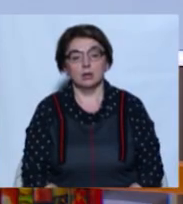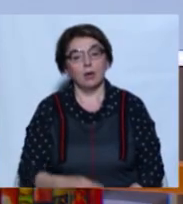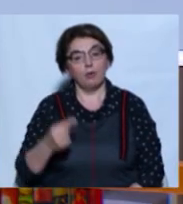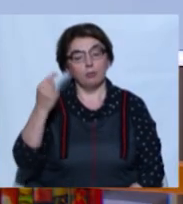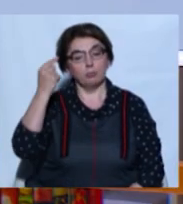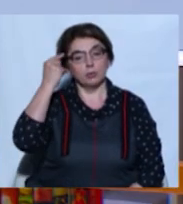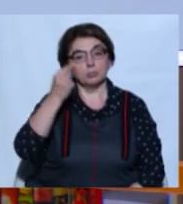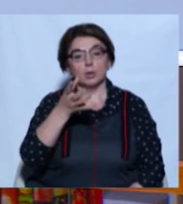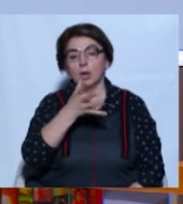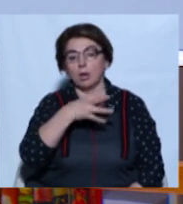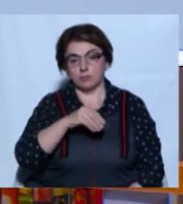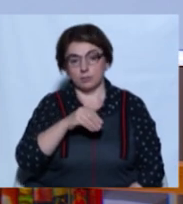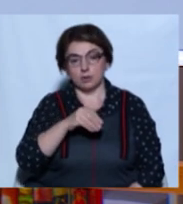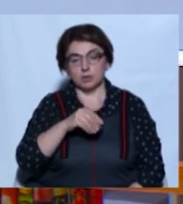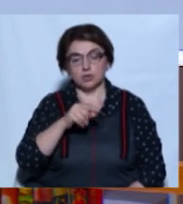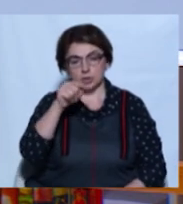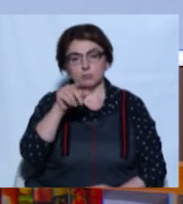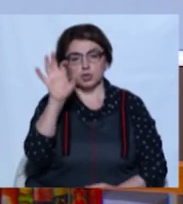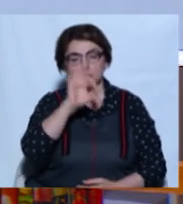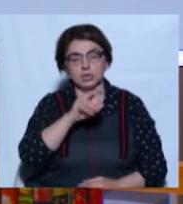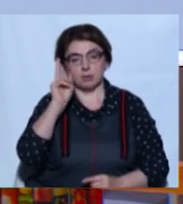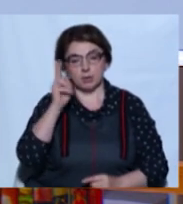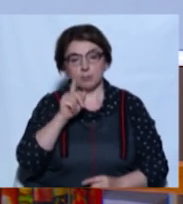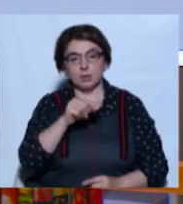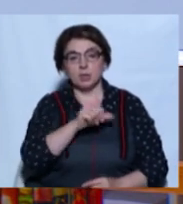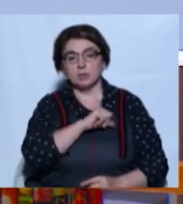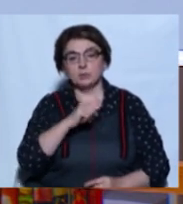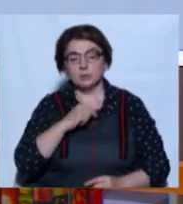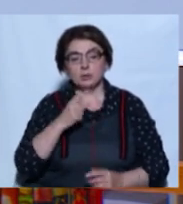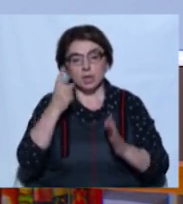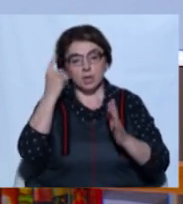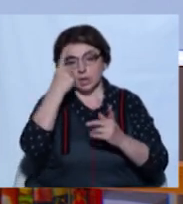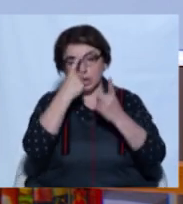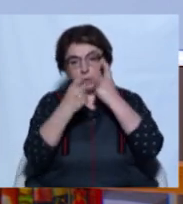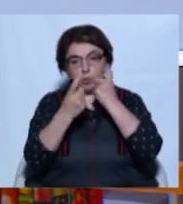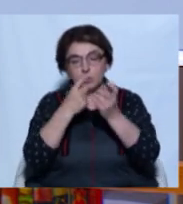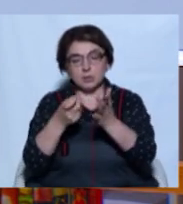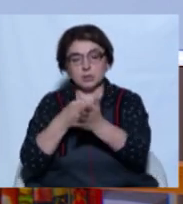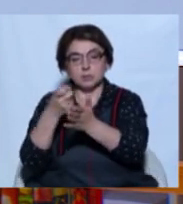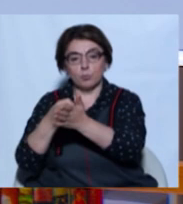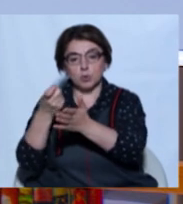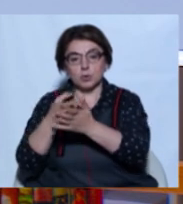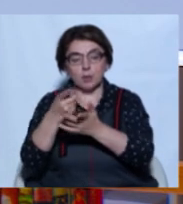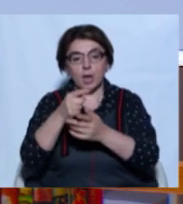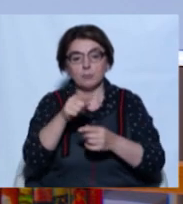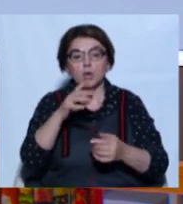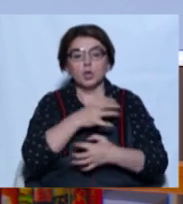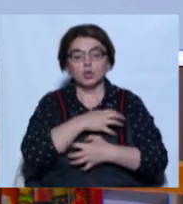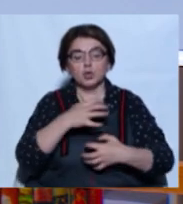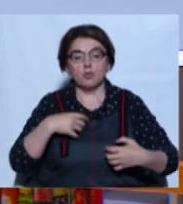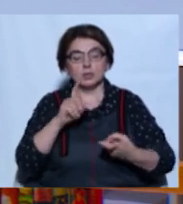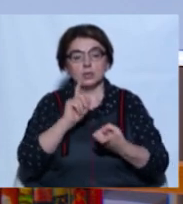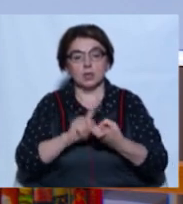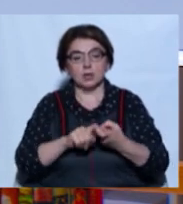Ვფიქრობ, რომ ყველა შესახებ არ გეცოდინებათ, ამიტომ თქვენ მოგიწევთ ინფორმაციის მოძიება ამ ცხოველებთან დაკავშირებით